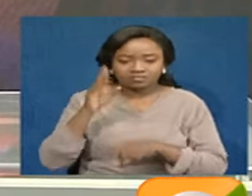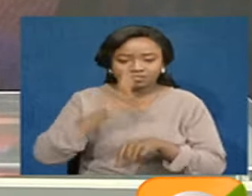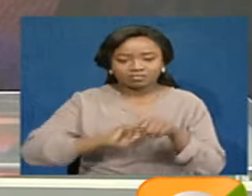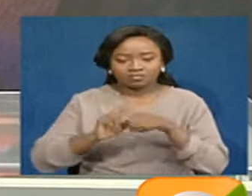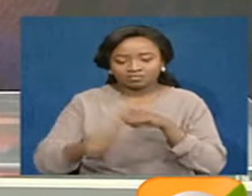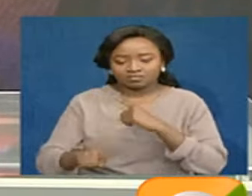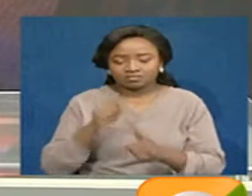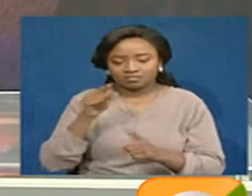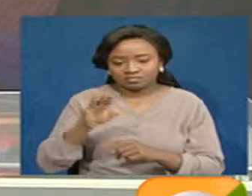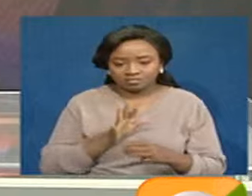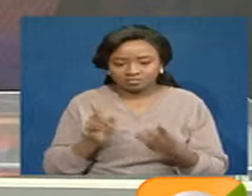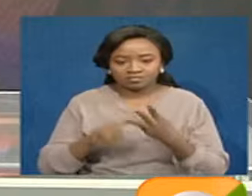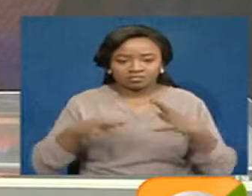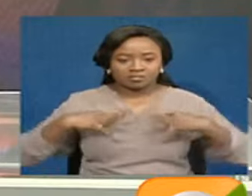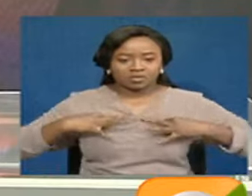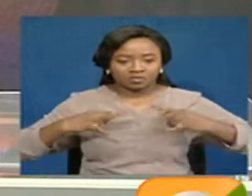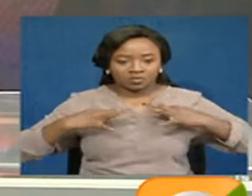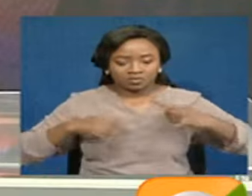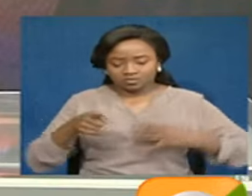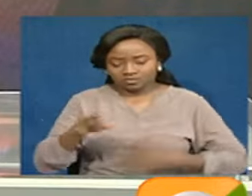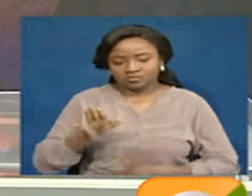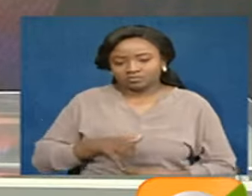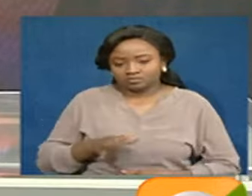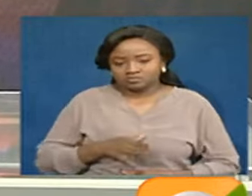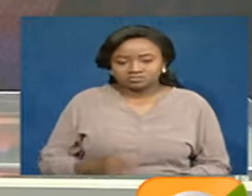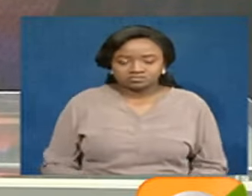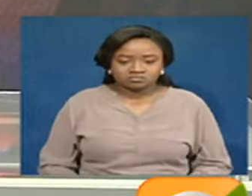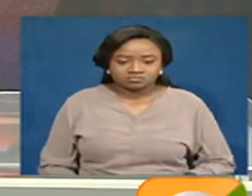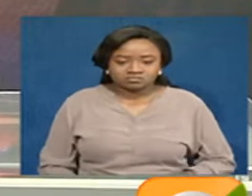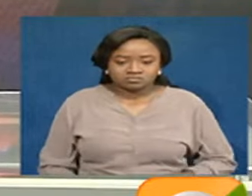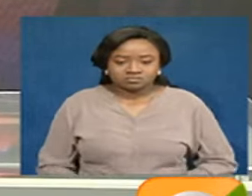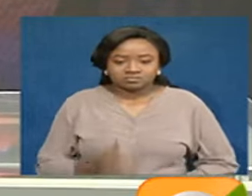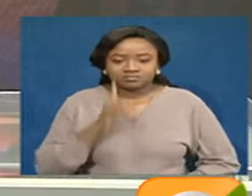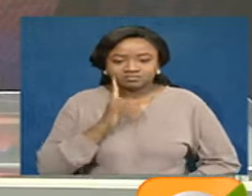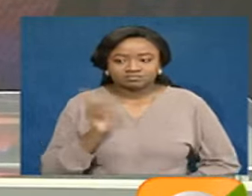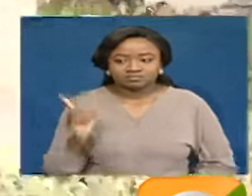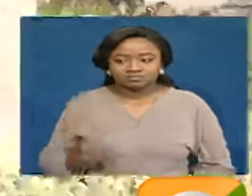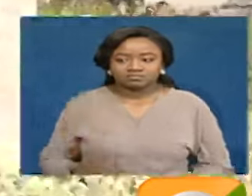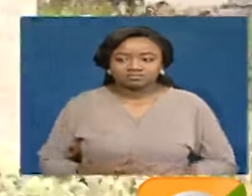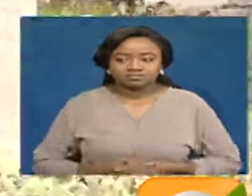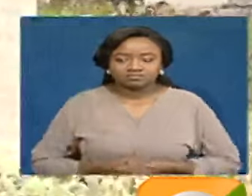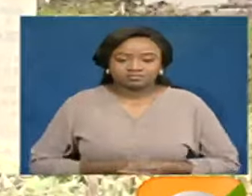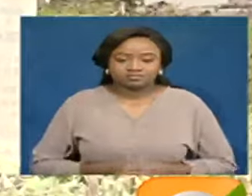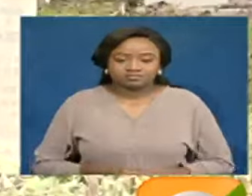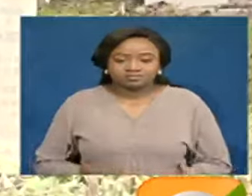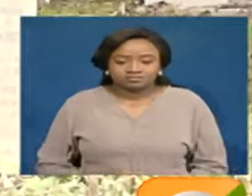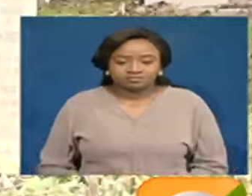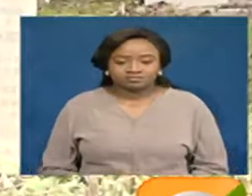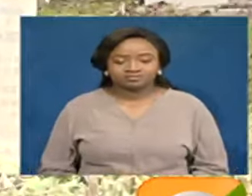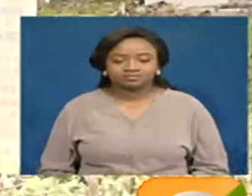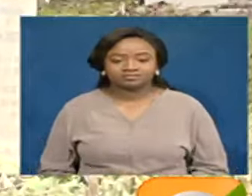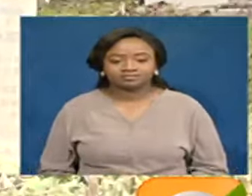hayo pamoja na nguo za mwenda zake. Franklin Wala anaarifu zaidi.